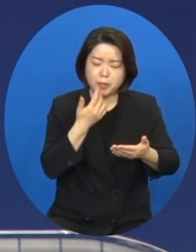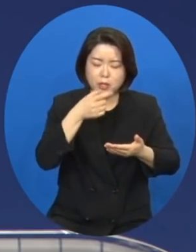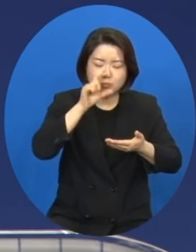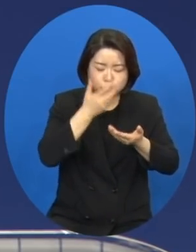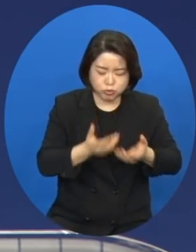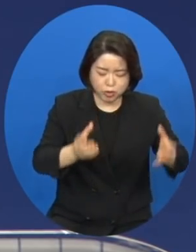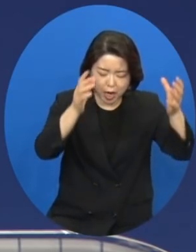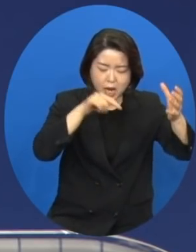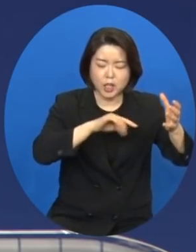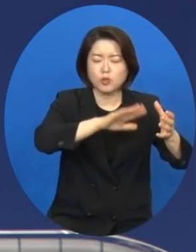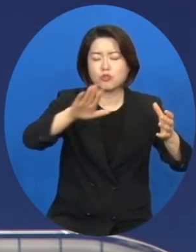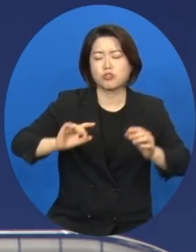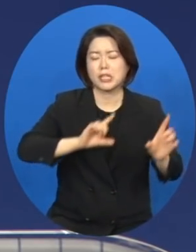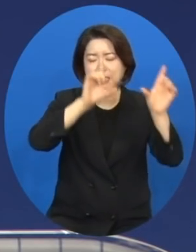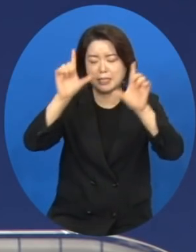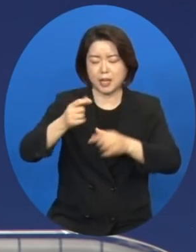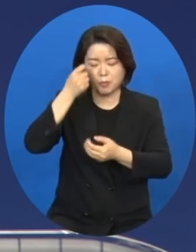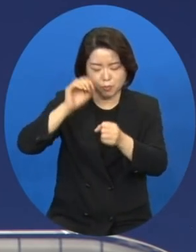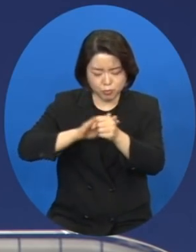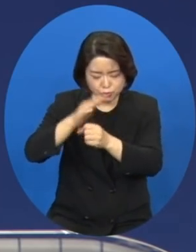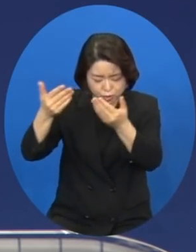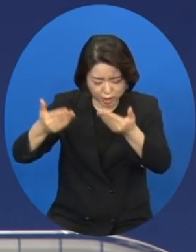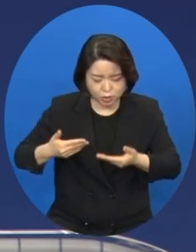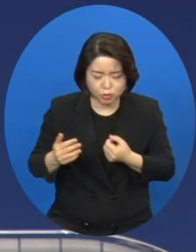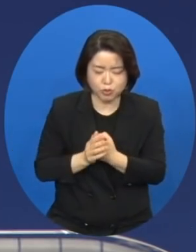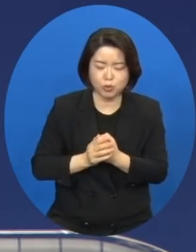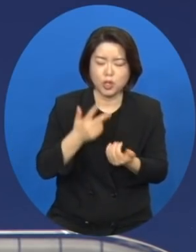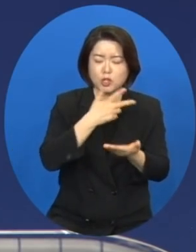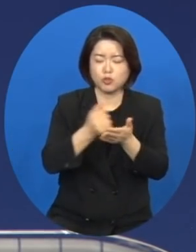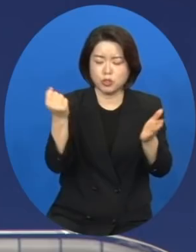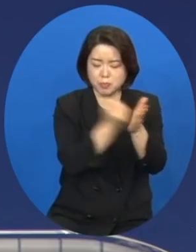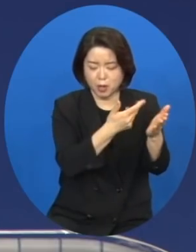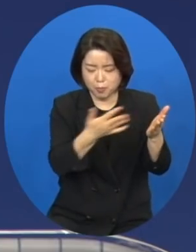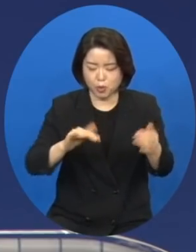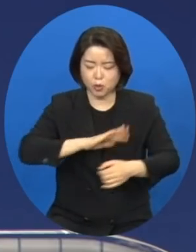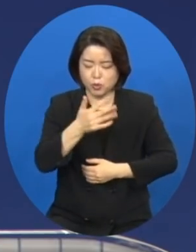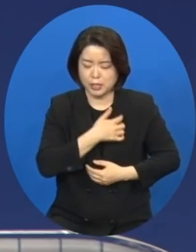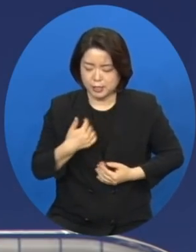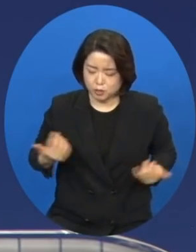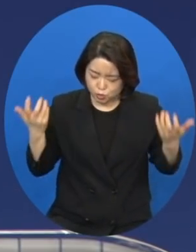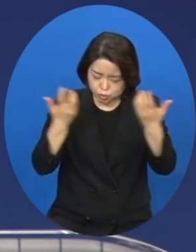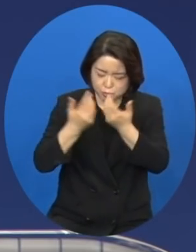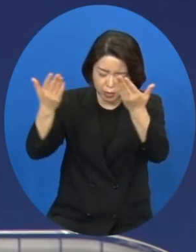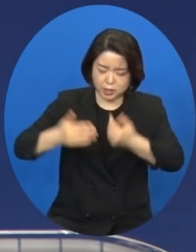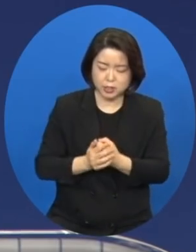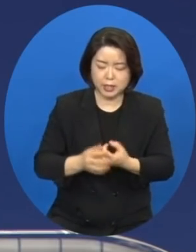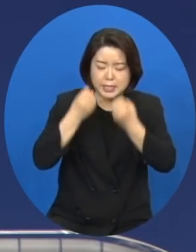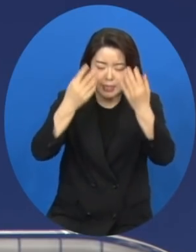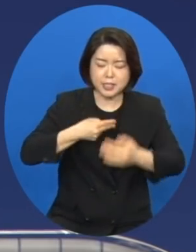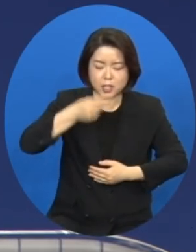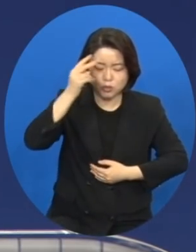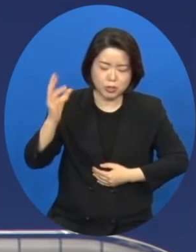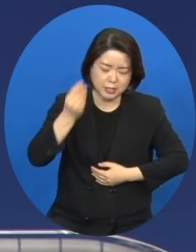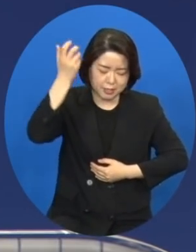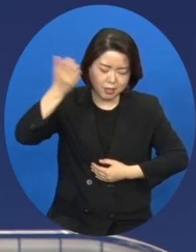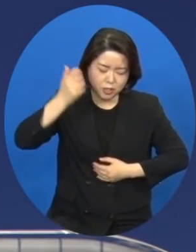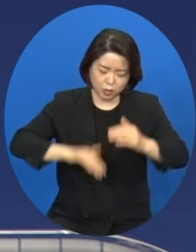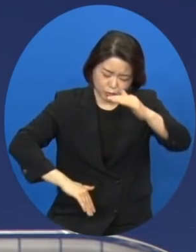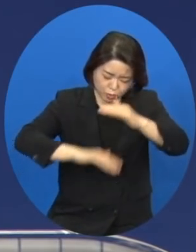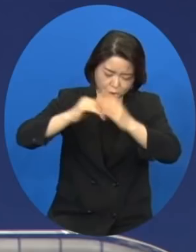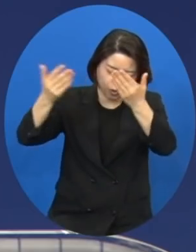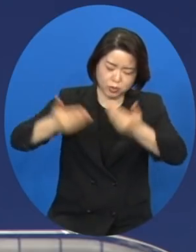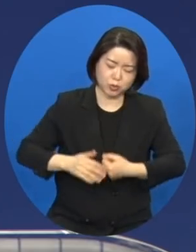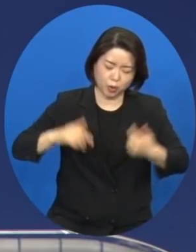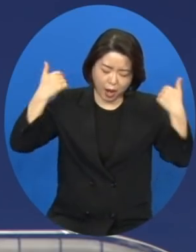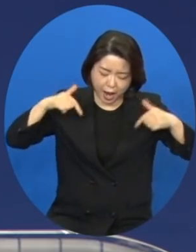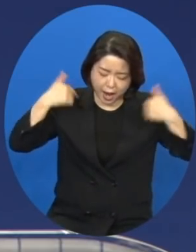삶을 불쌍히 여겨주시고 주의 보혈로 우리를 충만케 해주시고 새 수리신 성령으로 우리를 채워주셔서 날마다